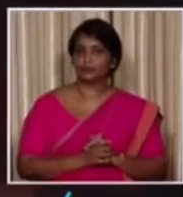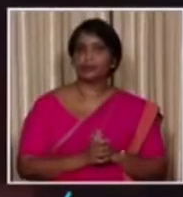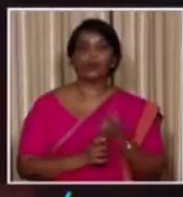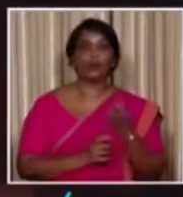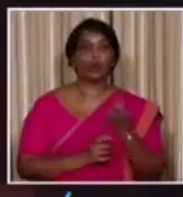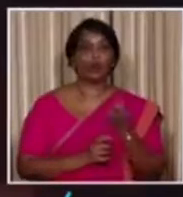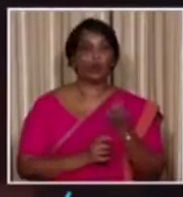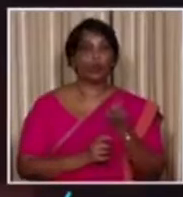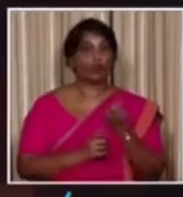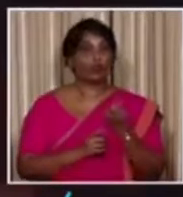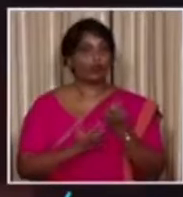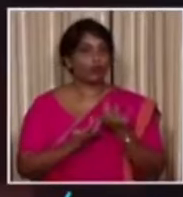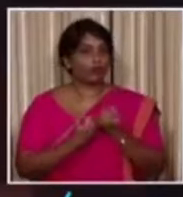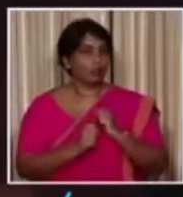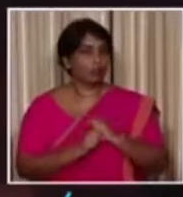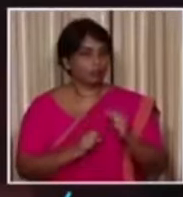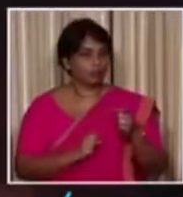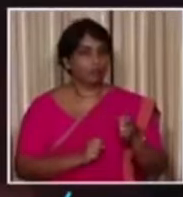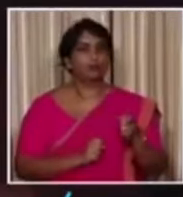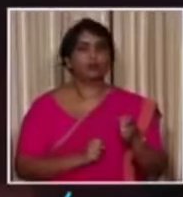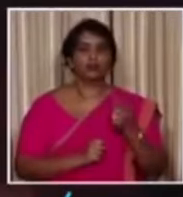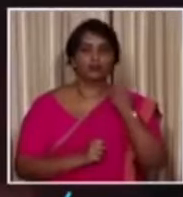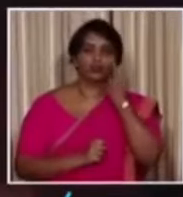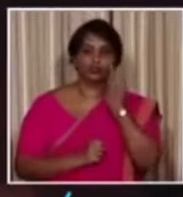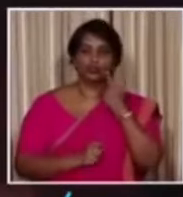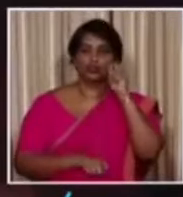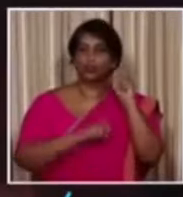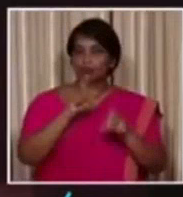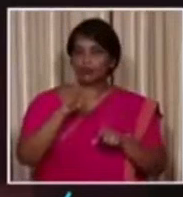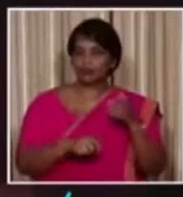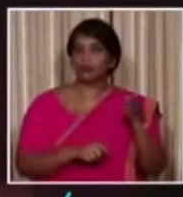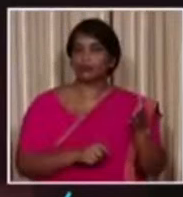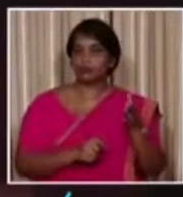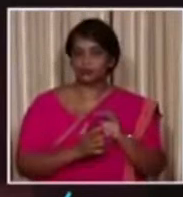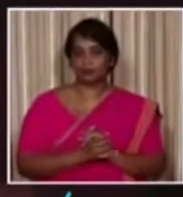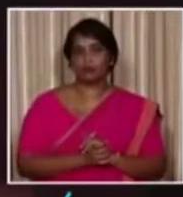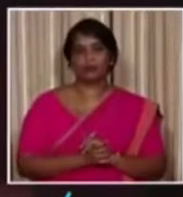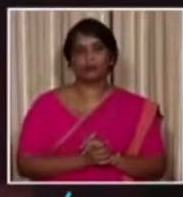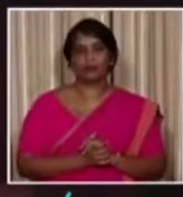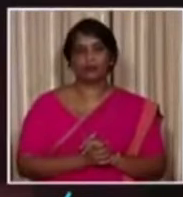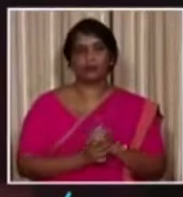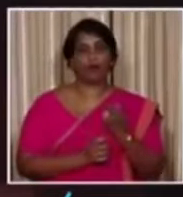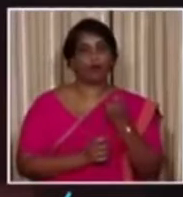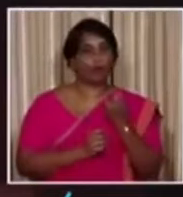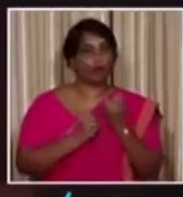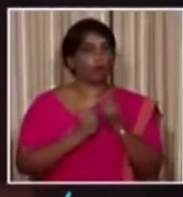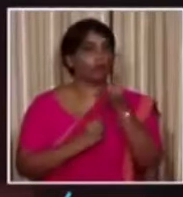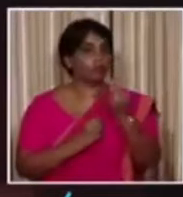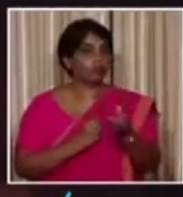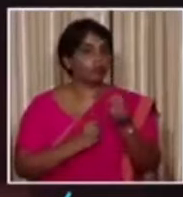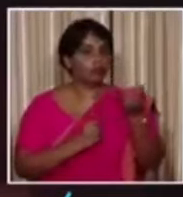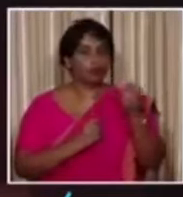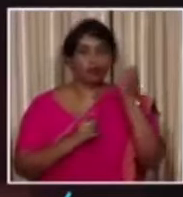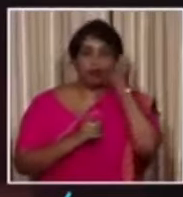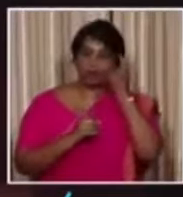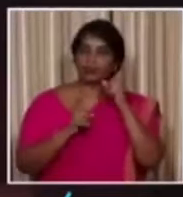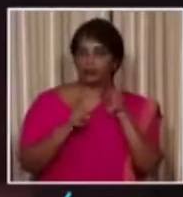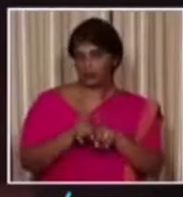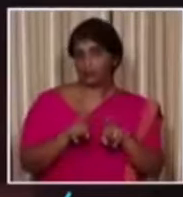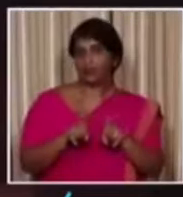මුදල් වරම් නොලත් අහිංසක ජනතාවට අර මුදල් ලබා දීමේ සංකල්පයම